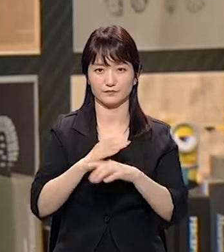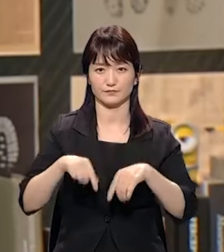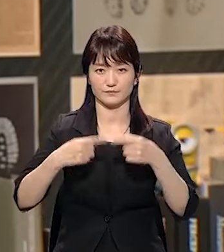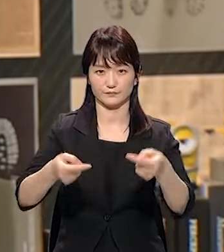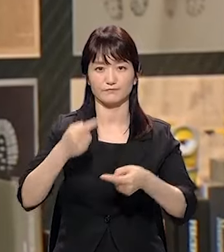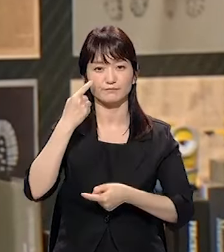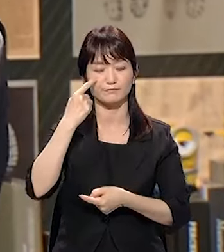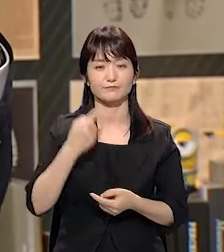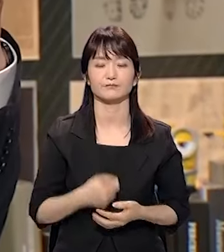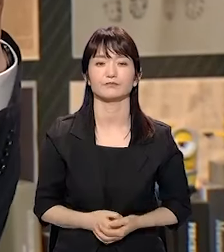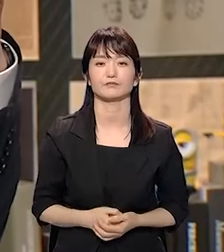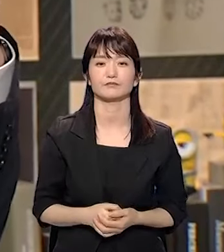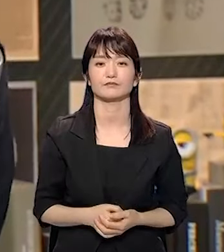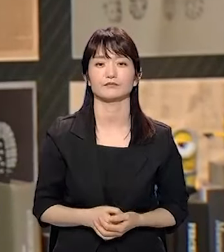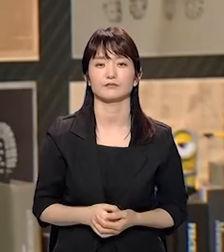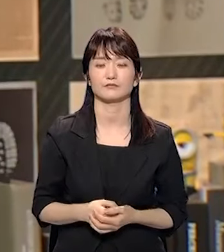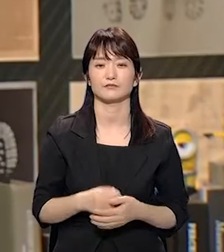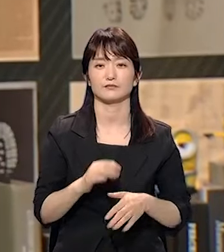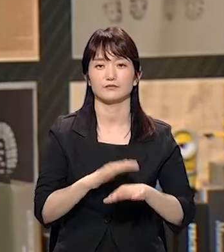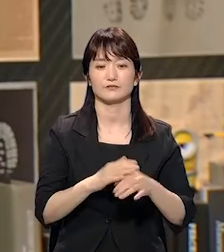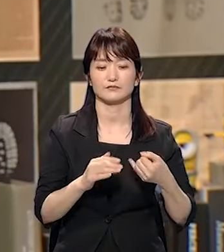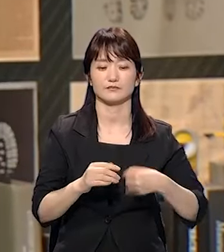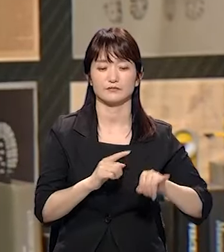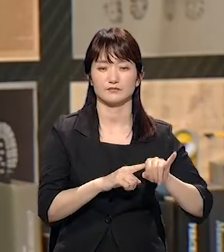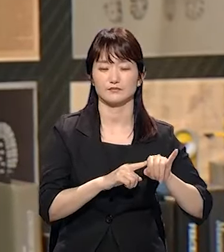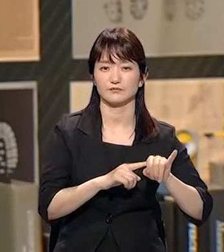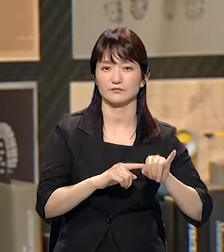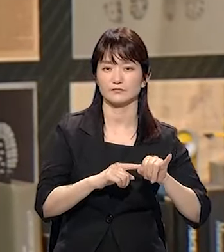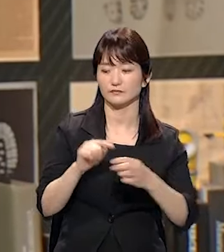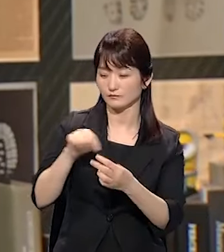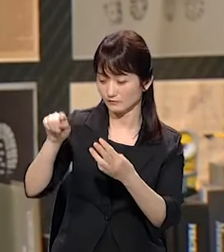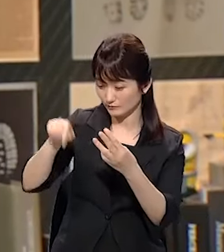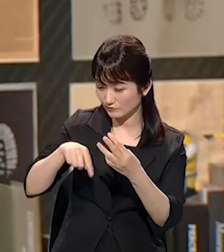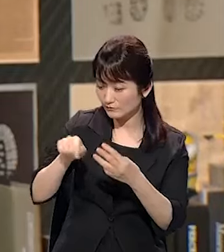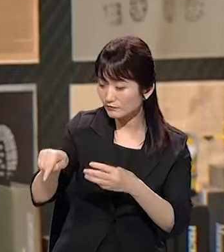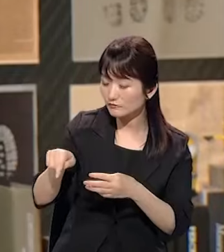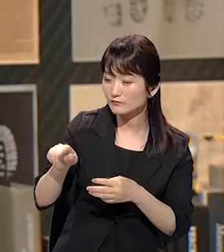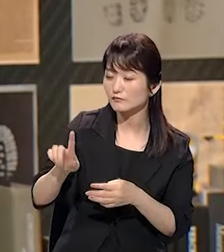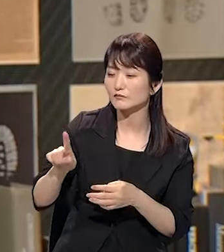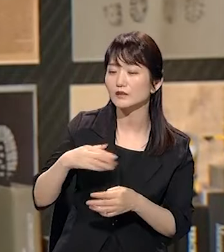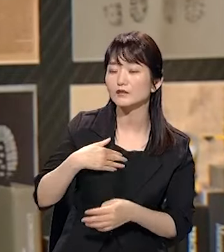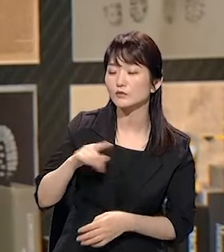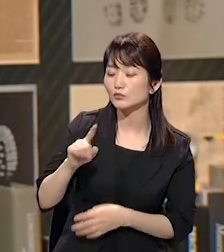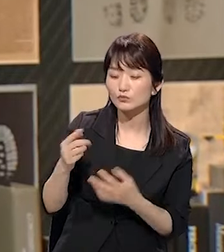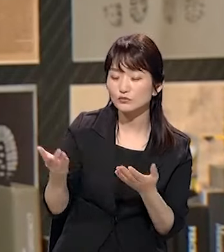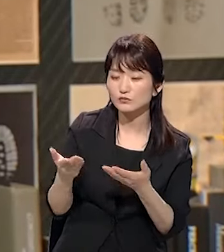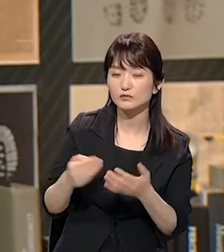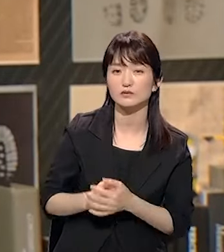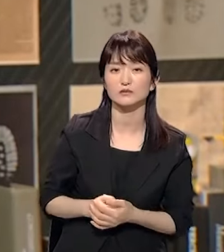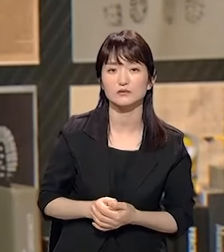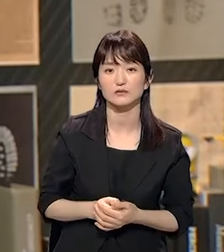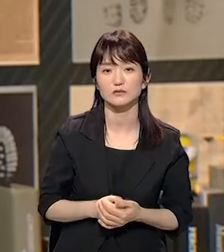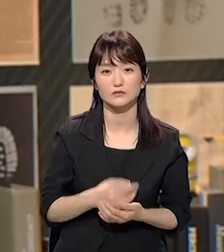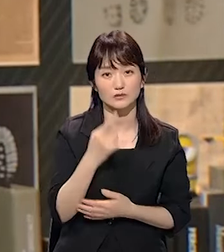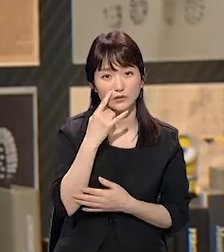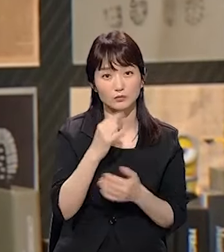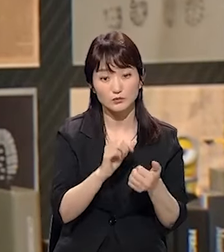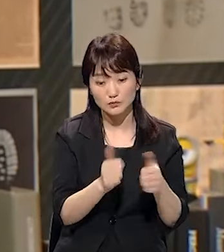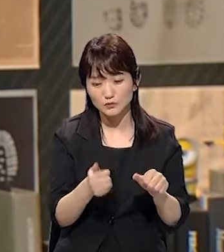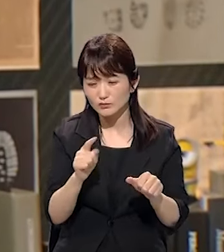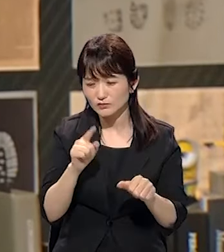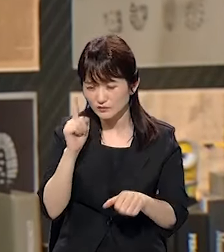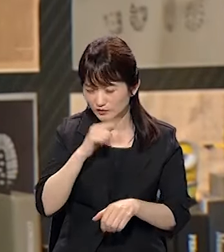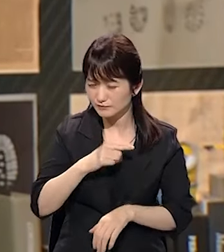함께 참여해 보시죠 먼저 사연자 은배 삼촌 도대체 뭐 하는 짓이야 나한테 아니 돌아가신 우리 엄마한테 무슨 악감정이